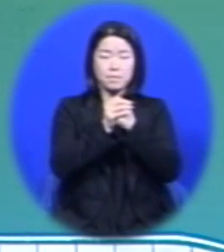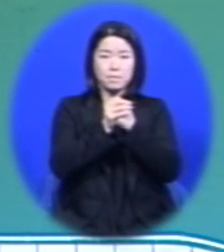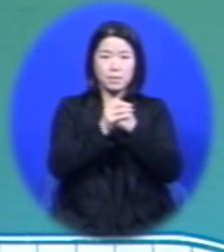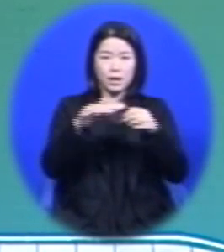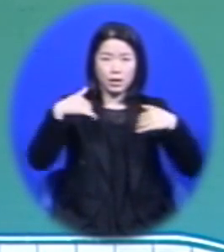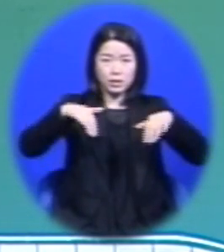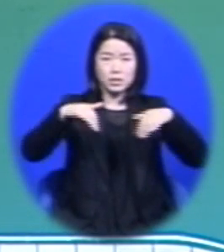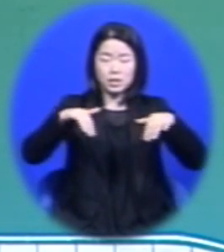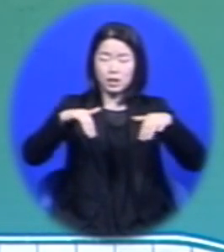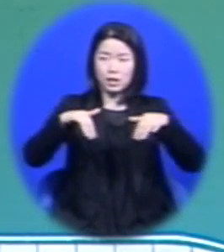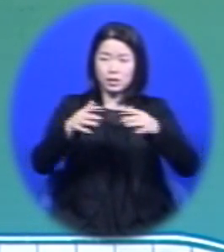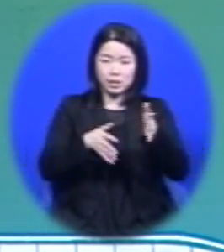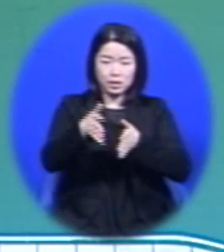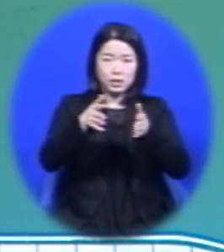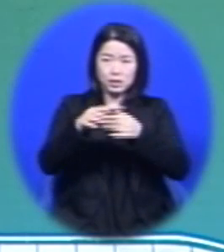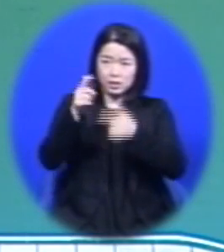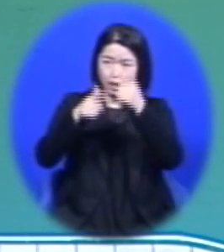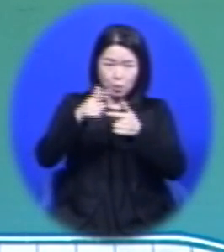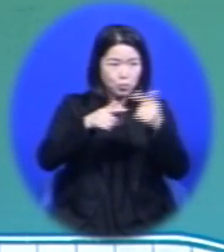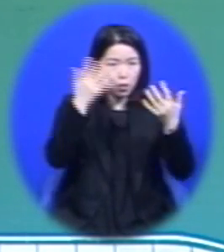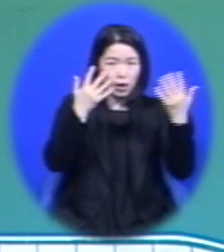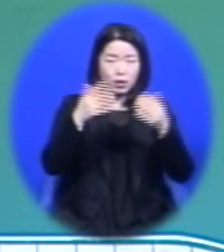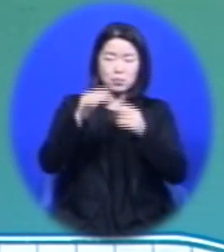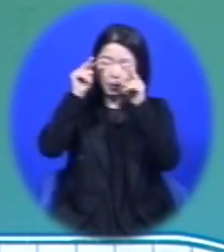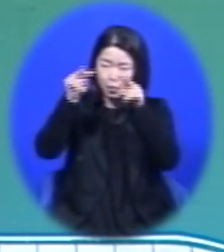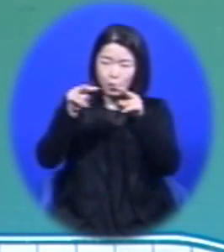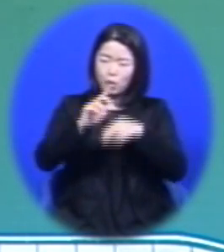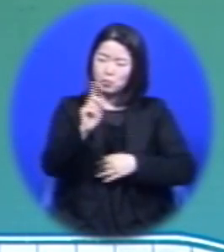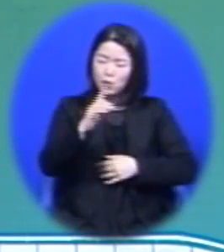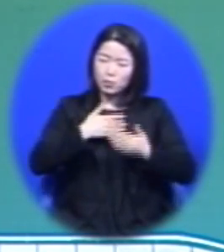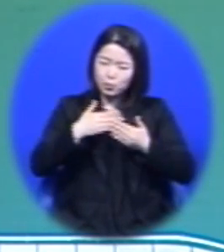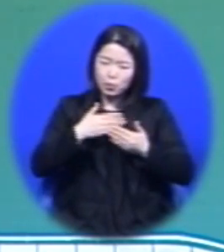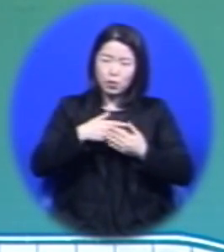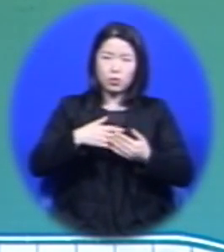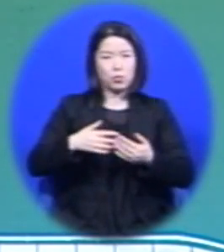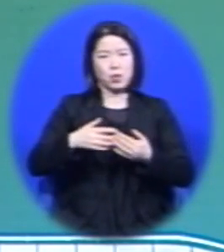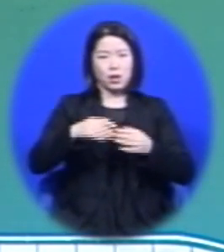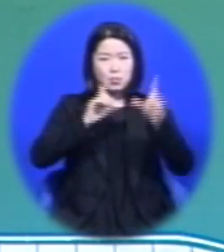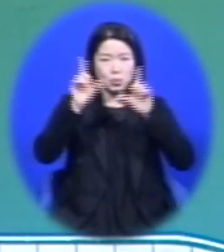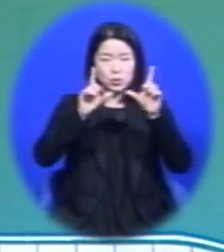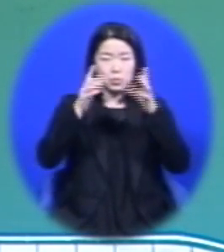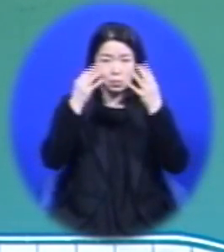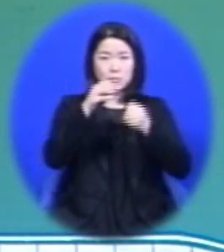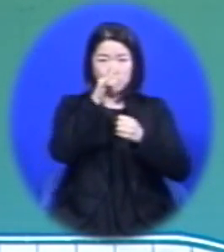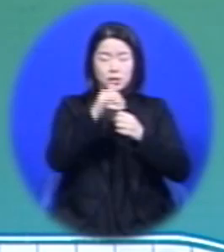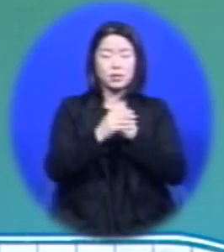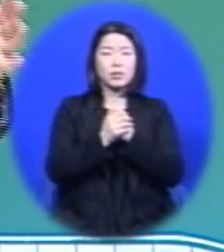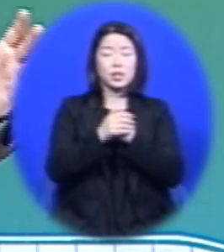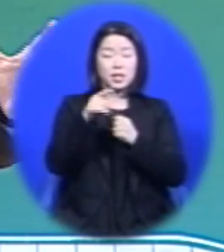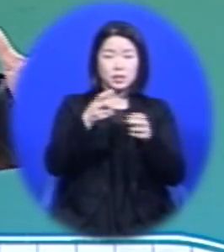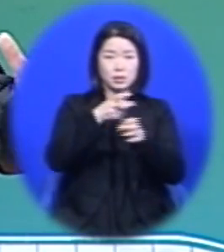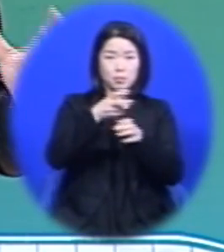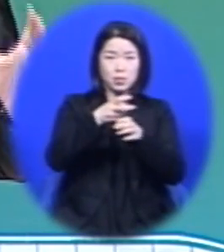지나가는 길만 하염없이 쳐다보면서 뭔가 초조해하고 불안해 보이는 기색이 역력했습니다. 그